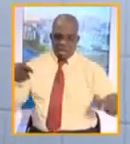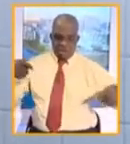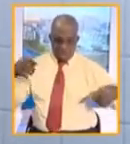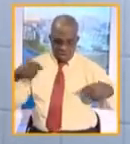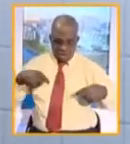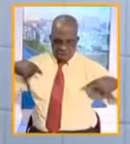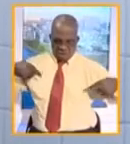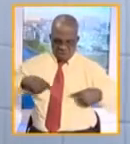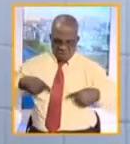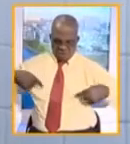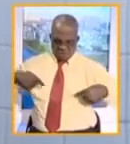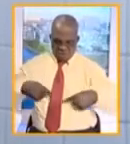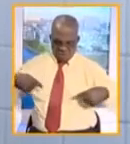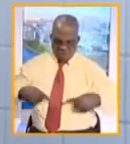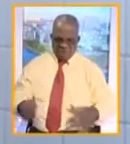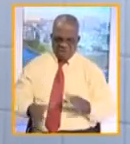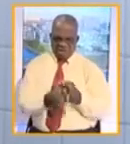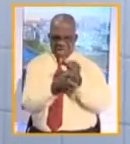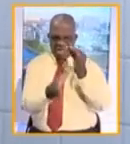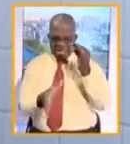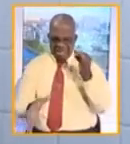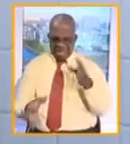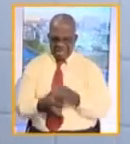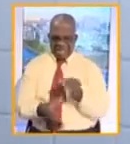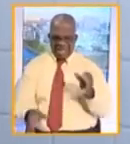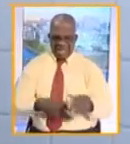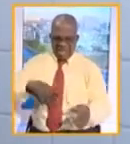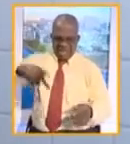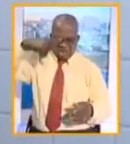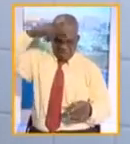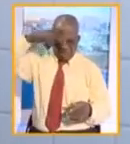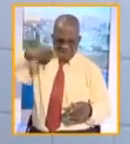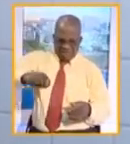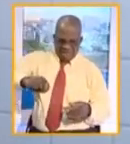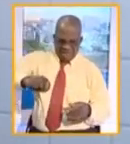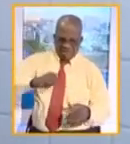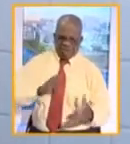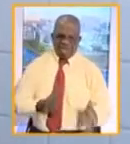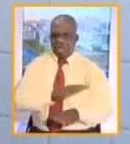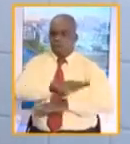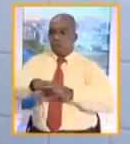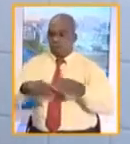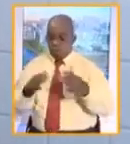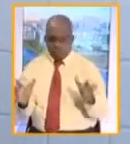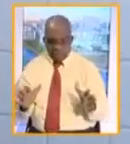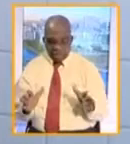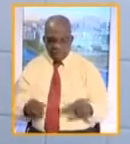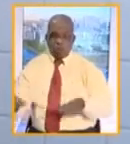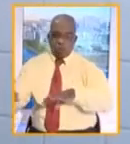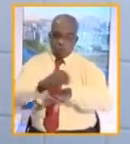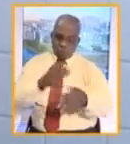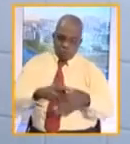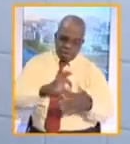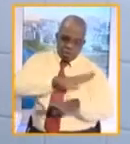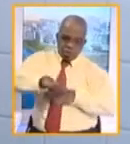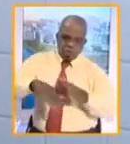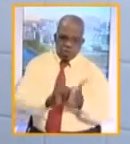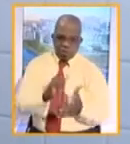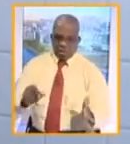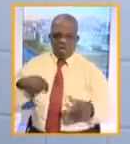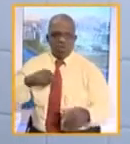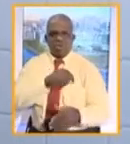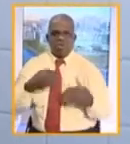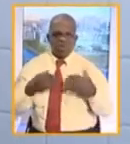maladies digestives, diarrhées comme les fièvres typhoïdes et autres. Puisque nous sommes en entreprise, donc nous avons des